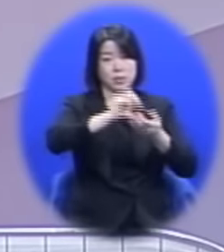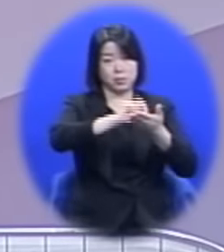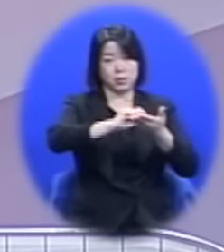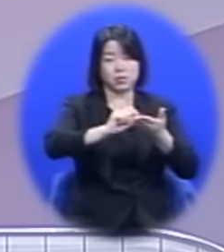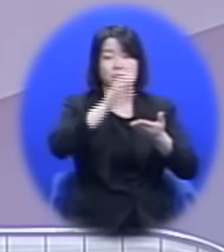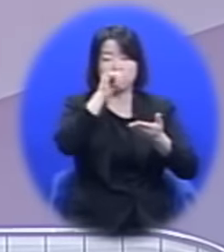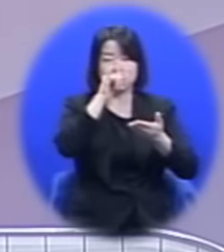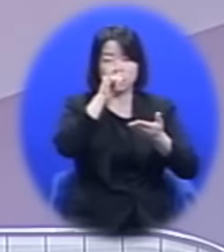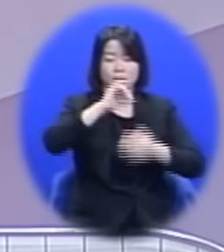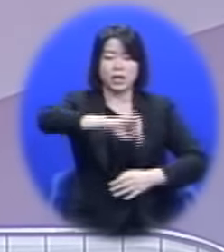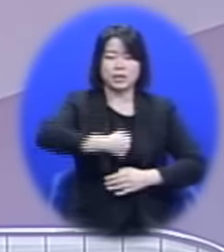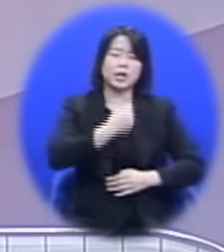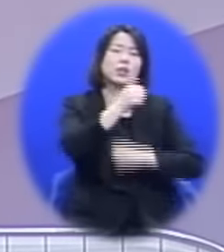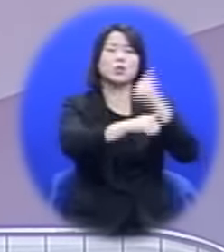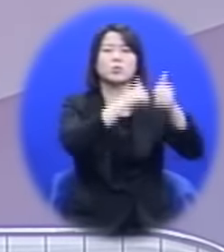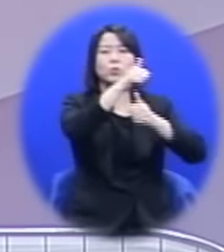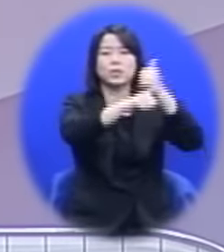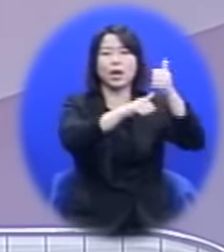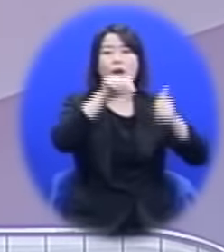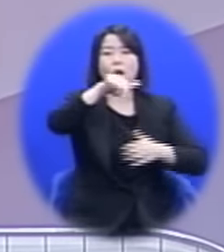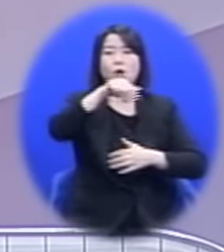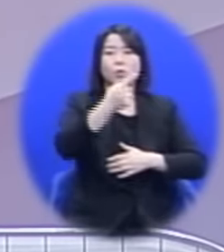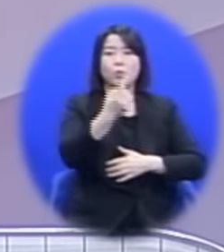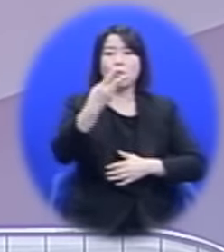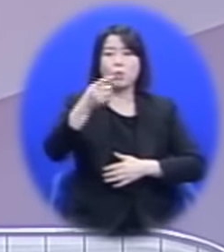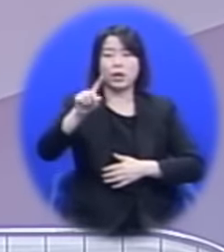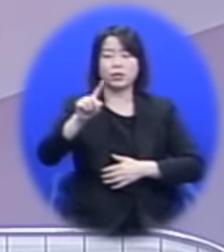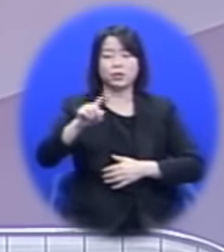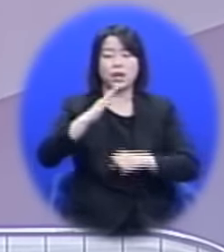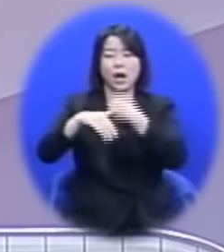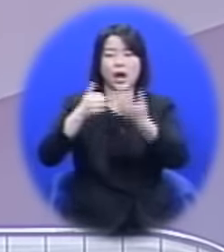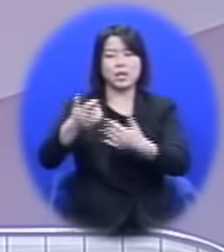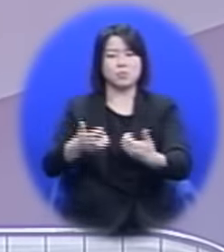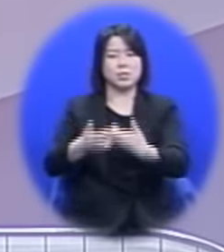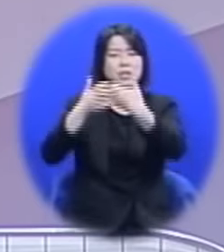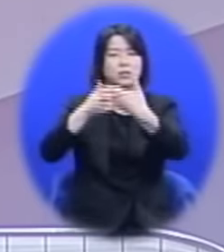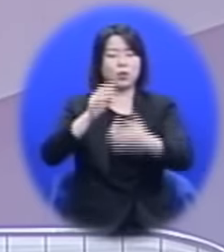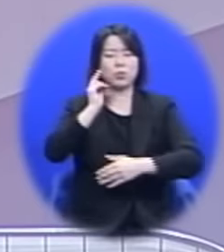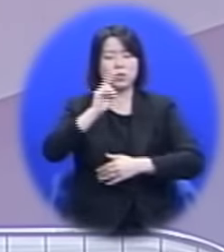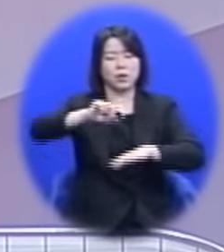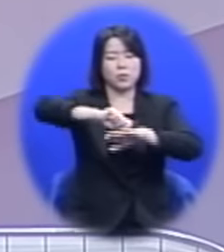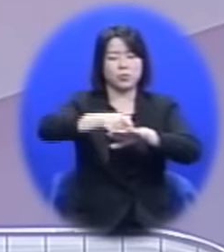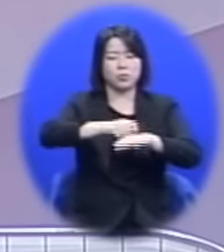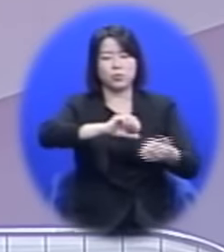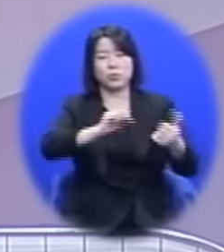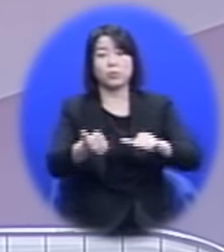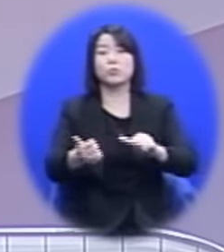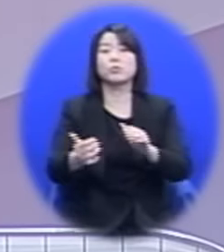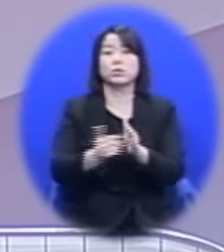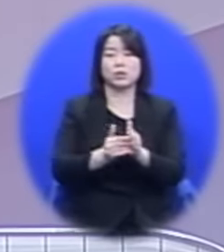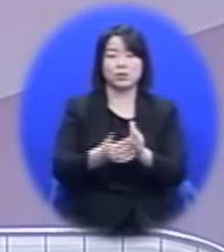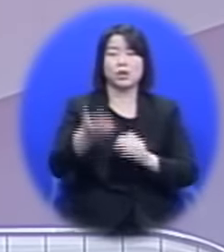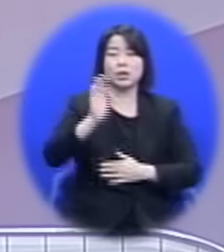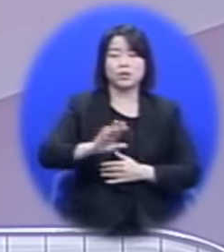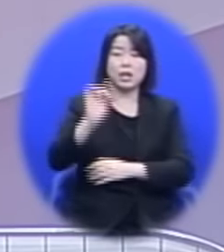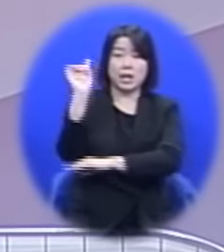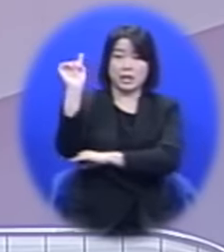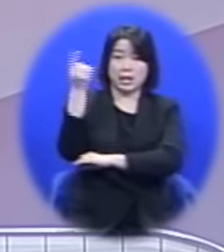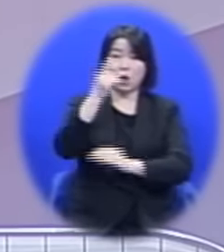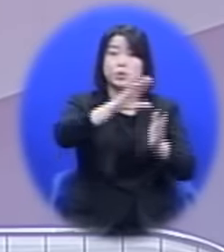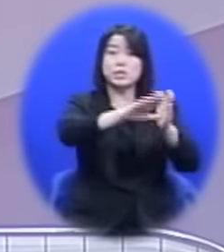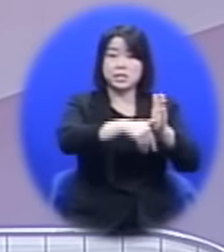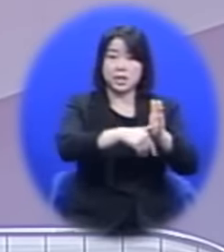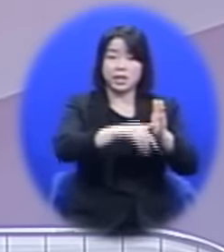자기의 조상인 고라는 그렇게 하나님을 대적하고 끔찍하게 죽었습니다. 그런데 다윗의 시대에